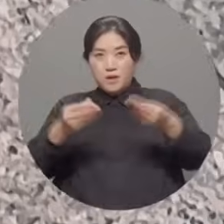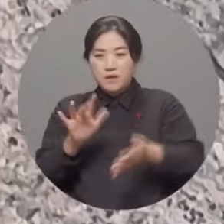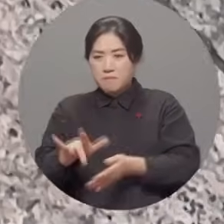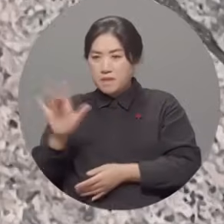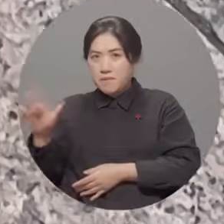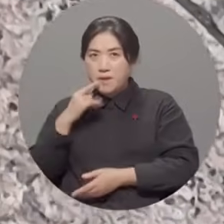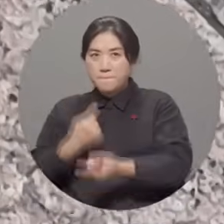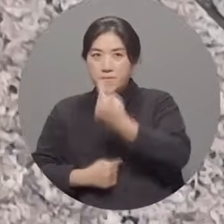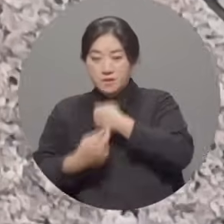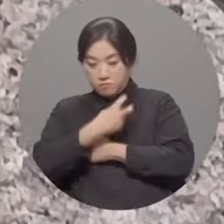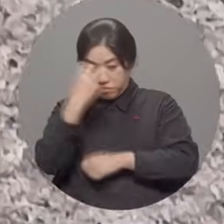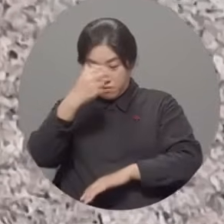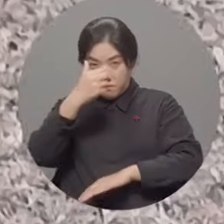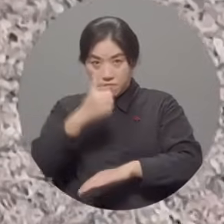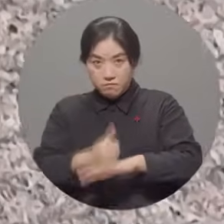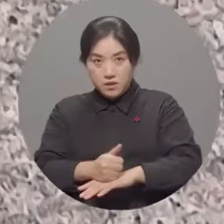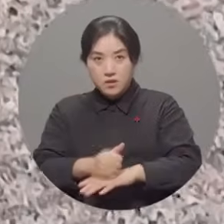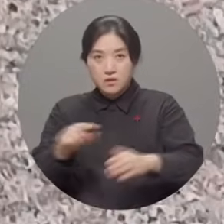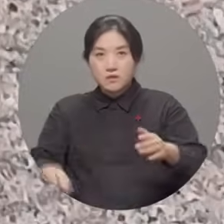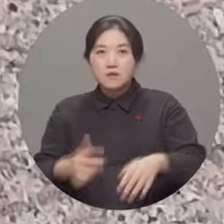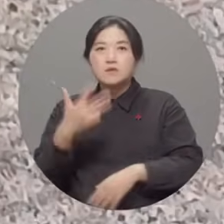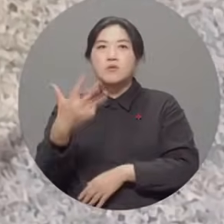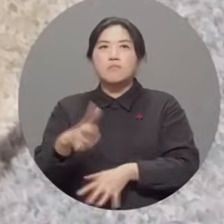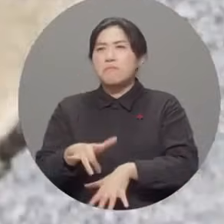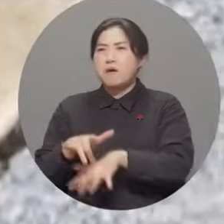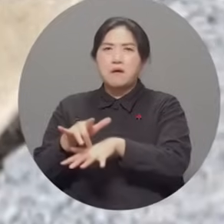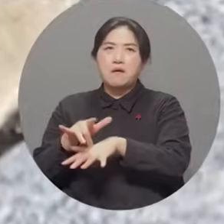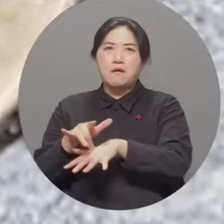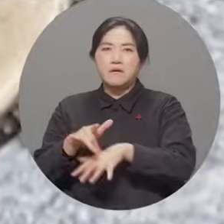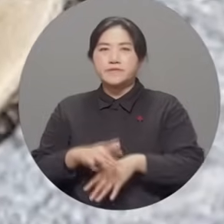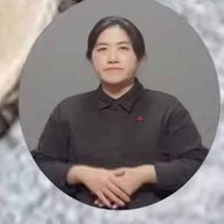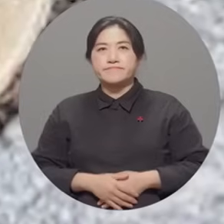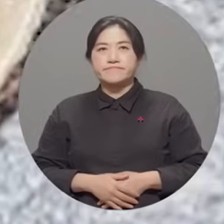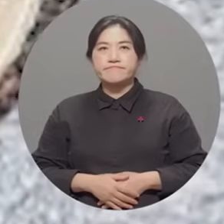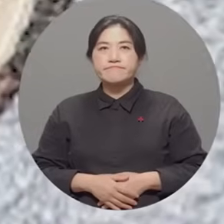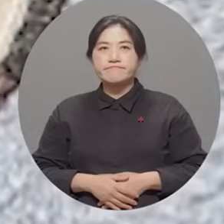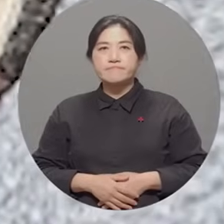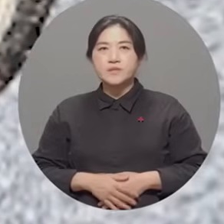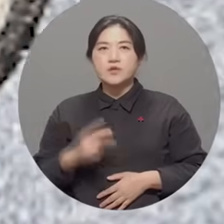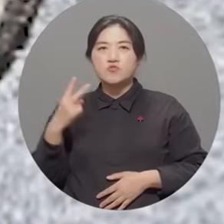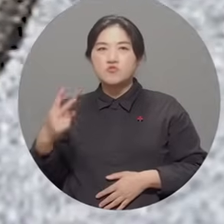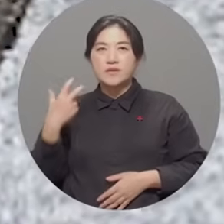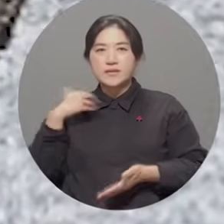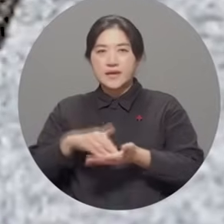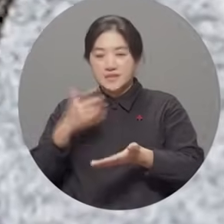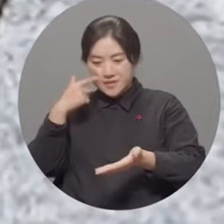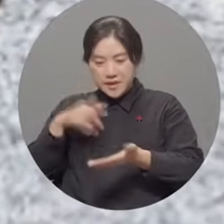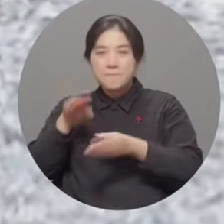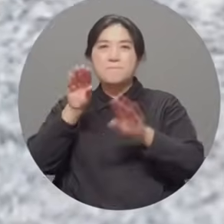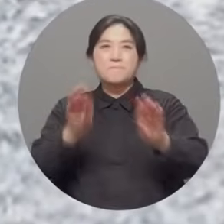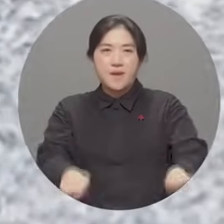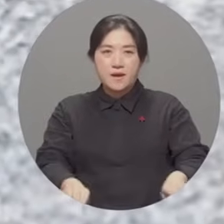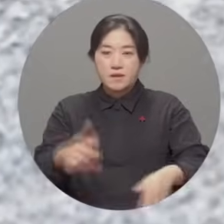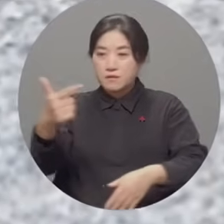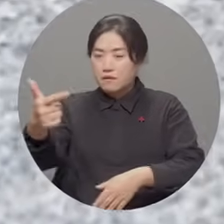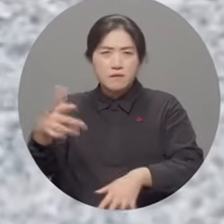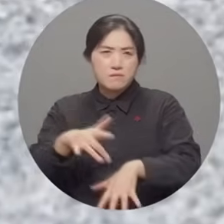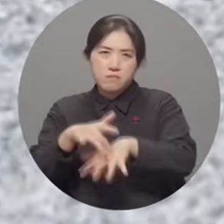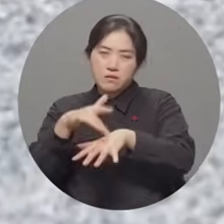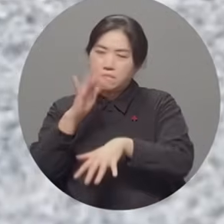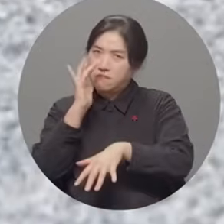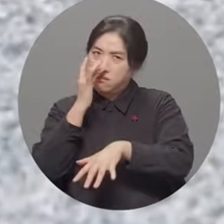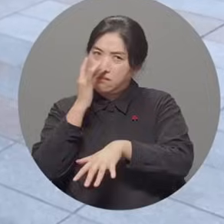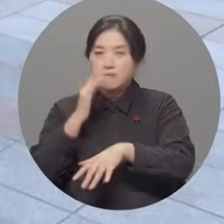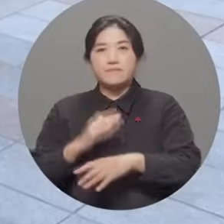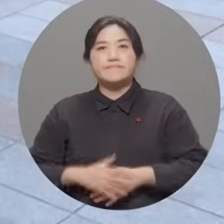받아 점검한 결과 이 중 8개가 사라진 걸로 나타났습니다. 2개는 다시 세웠지만 6개는 여전히 사라진